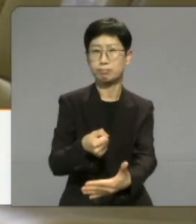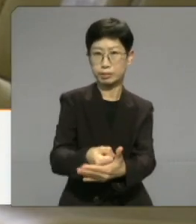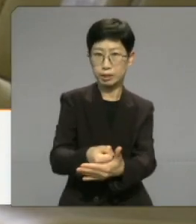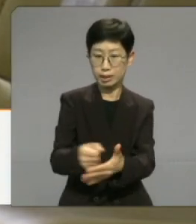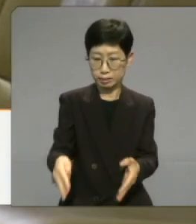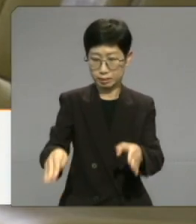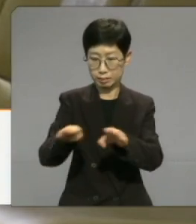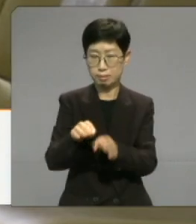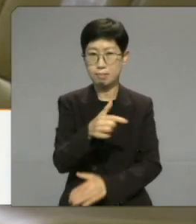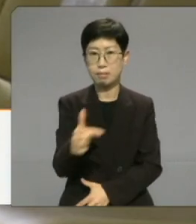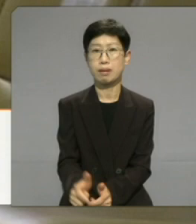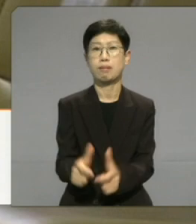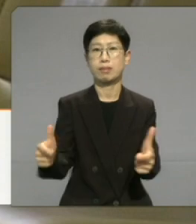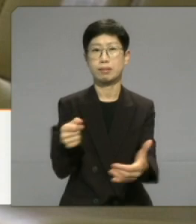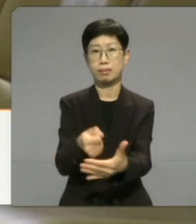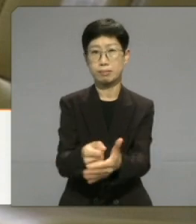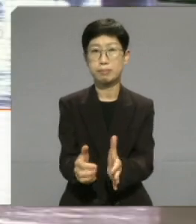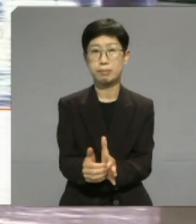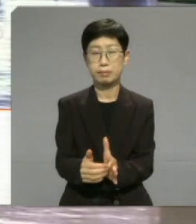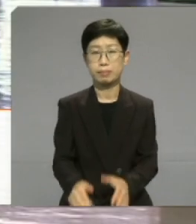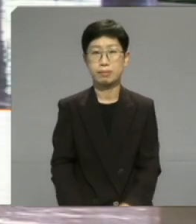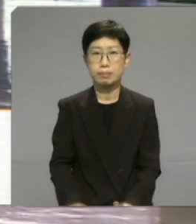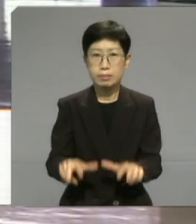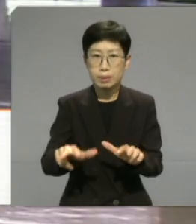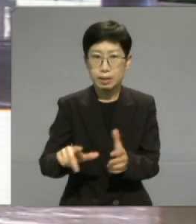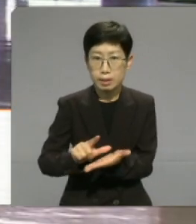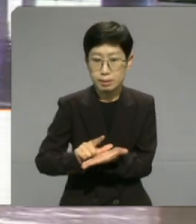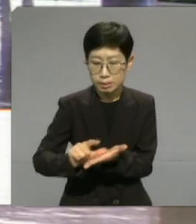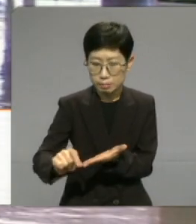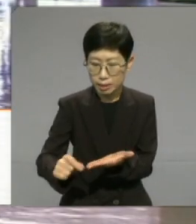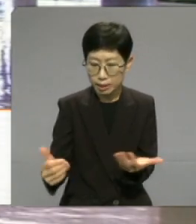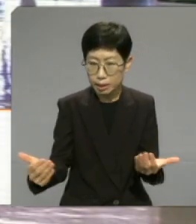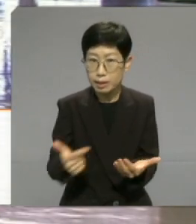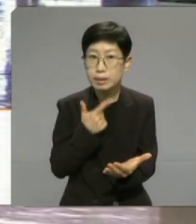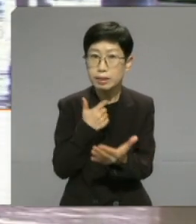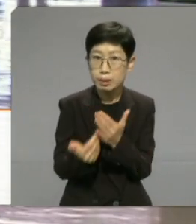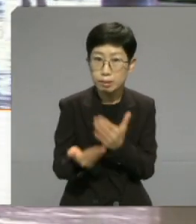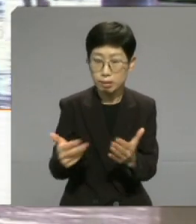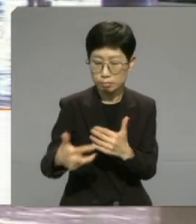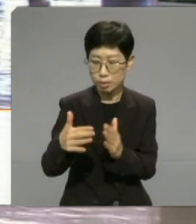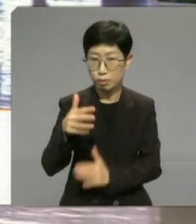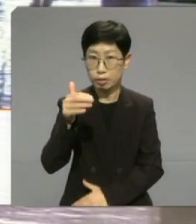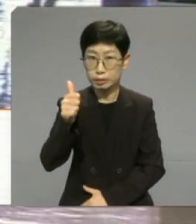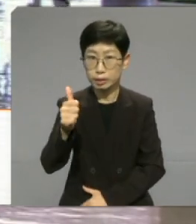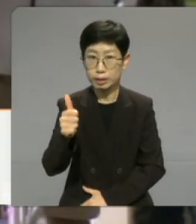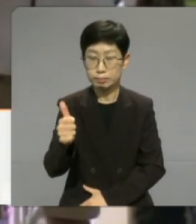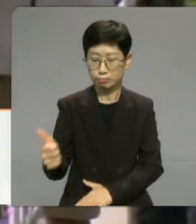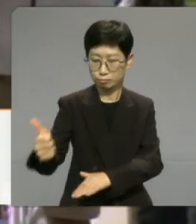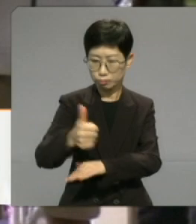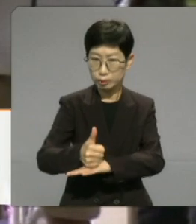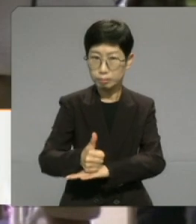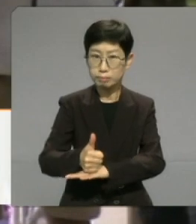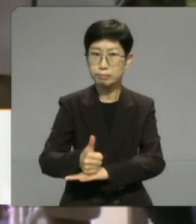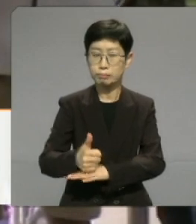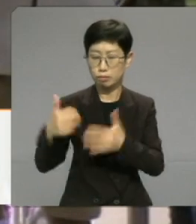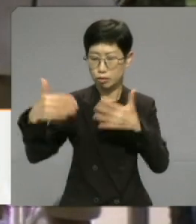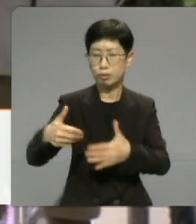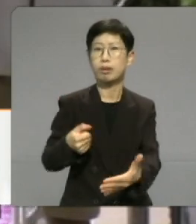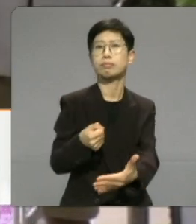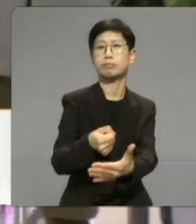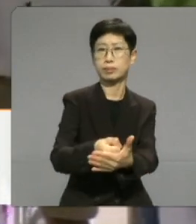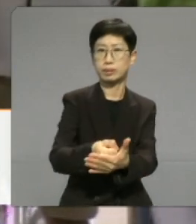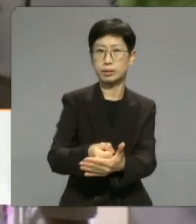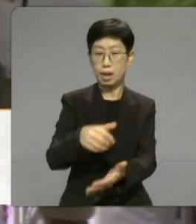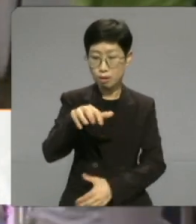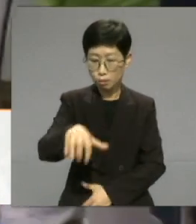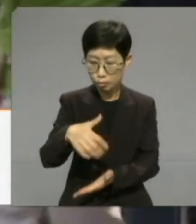크게 늘리기로 했습니다 현재 지방 근무 경험을 병원장 취입 요건으로 정한 시설은 지역 의료지원 병원 약